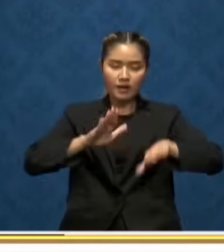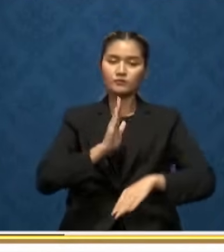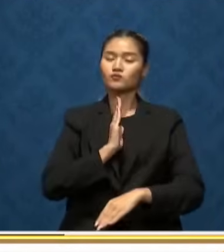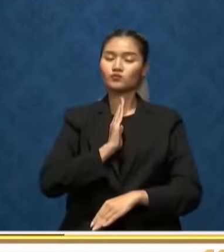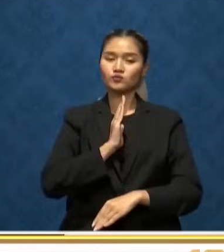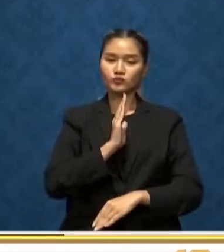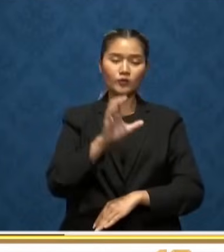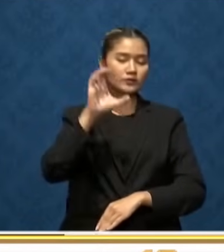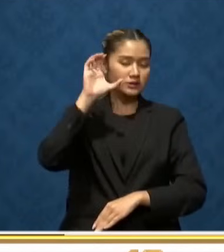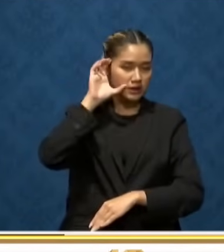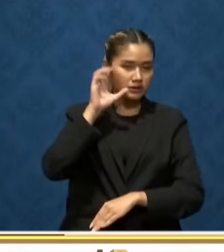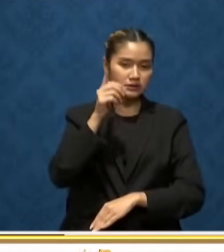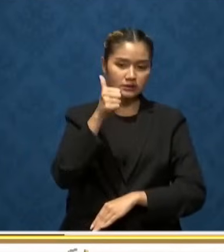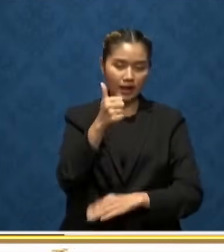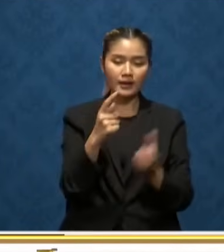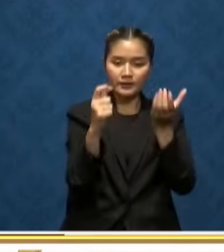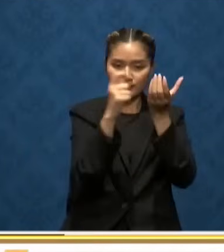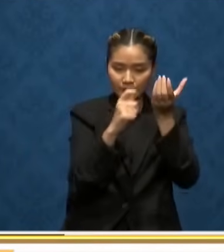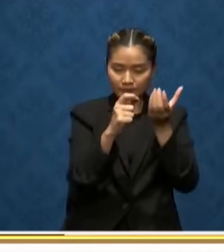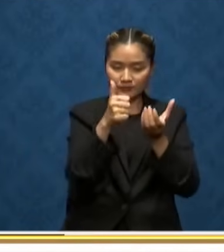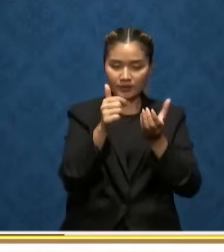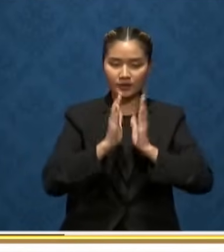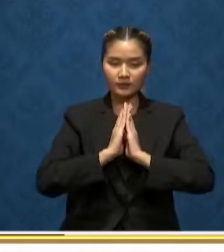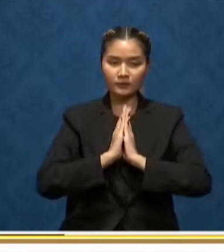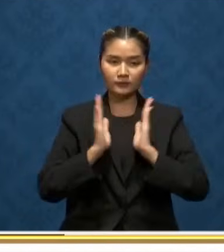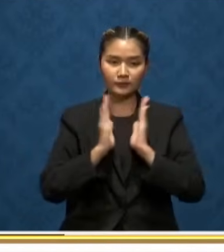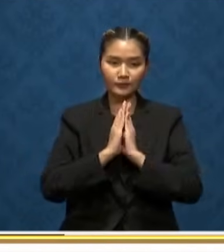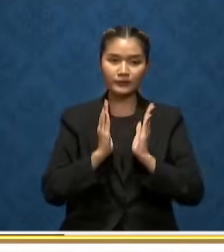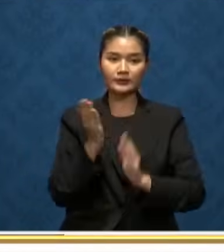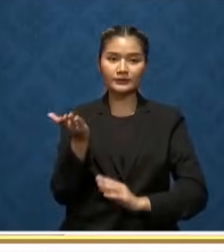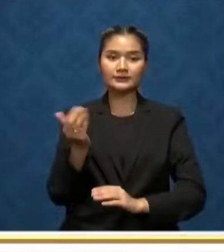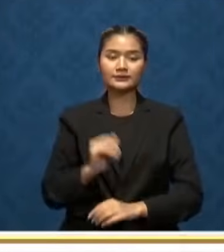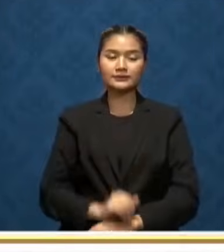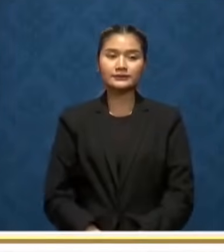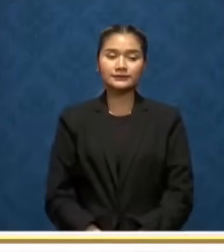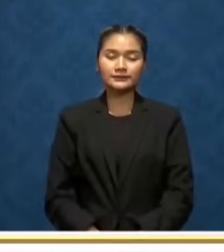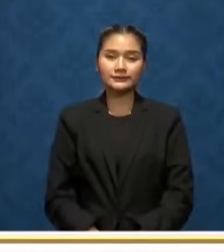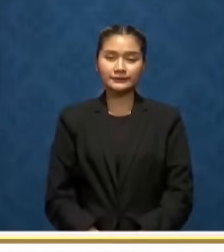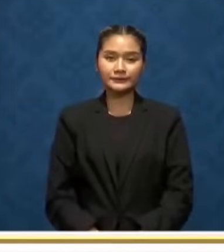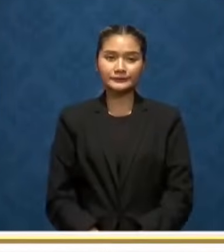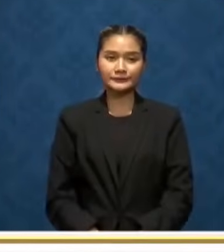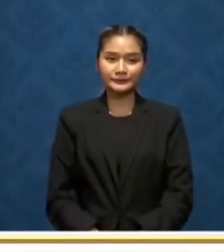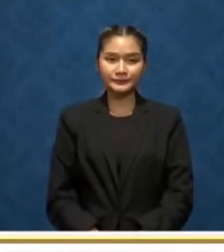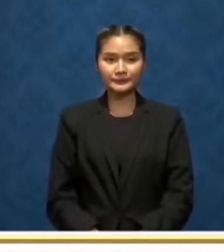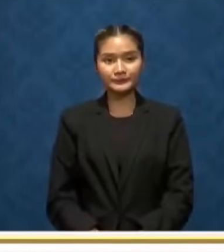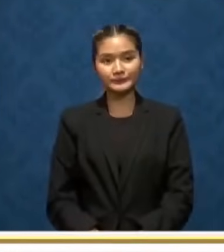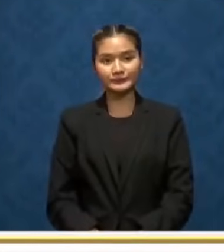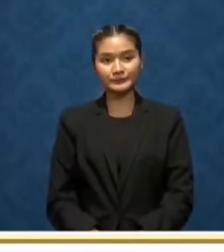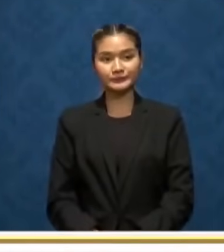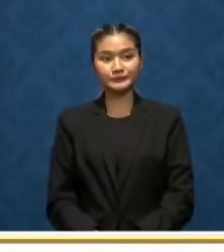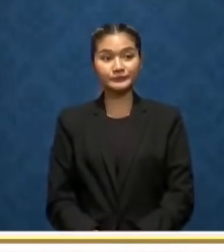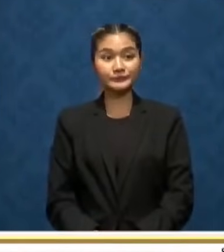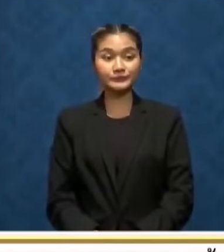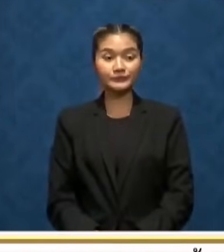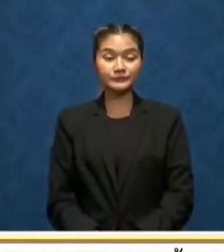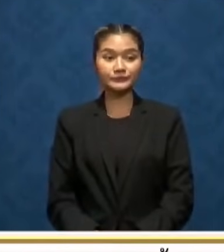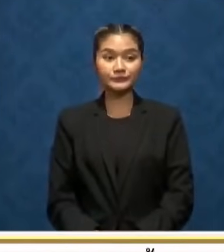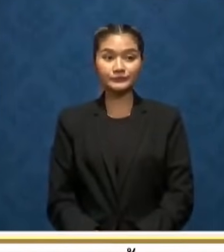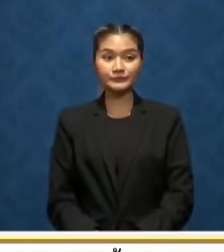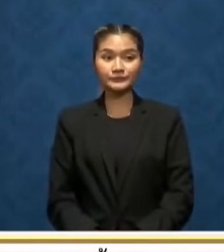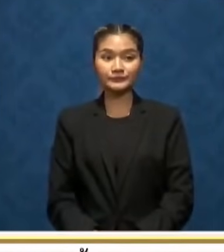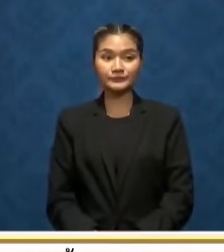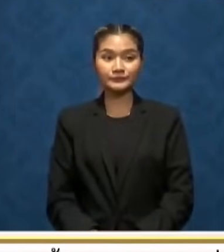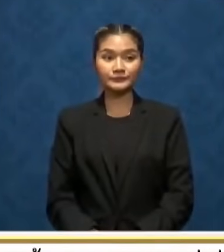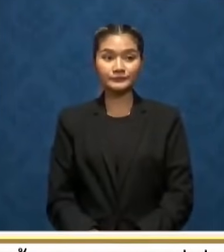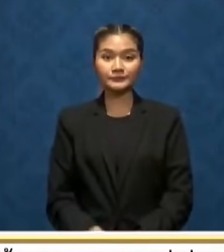คและของอาเซียนให้ได้ครับขอบพระคุณครับท่านประธานครับ ครับขอบคุณอาจารย์ครับไม่มีท่านใ